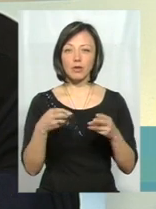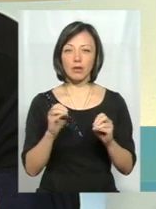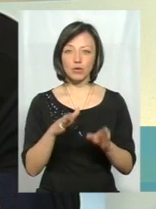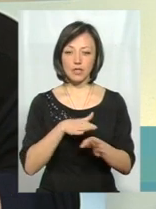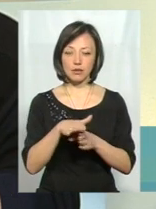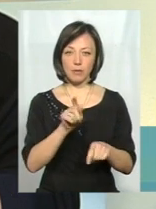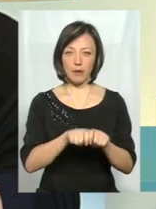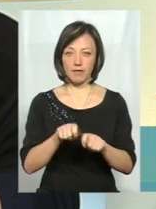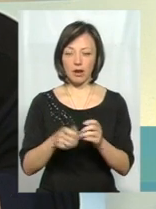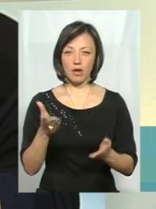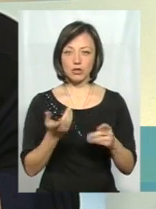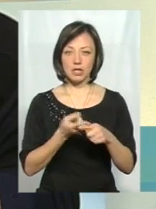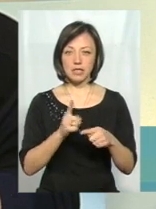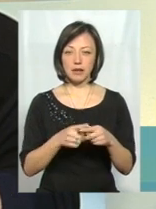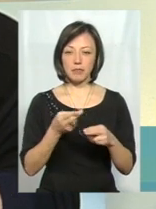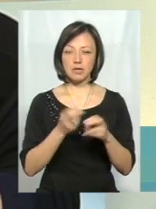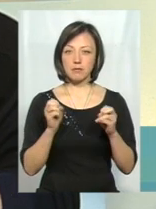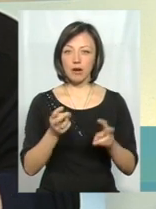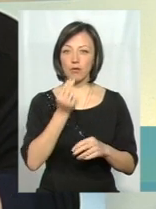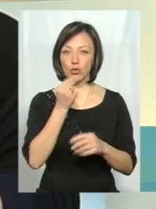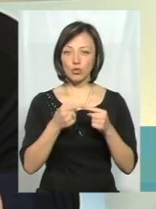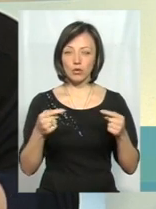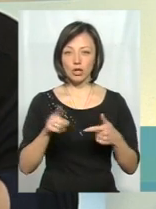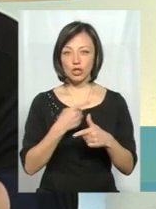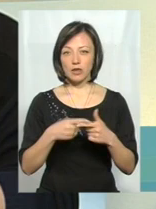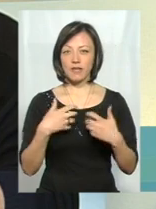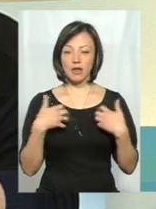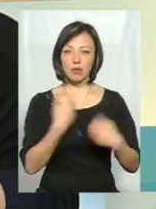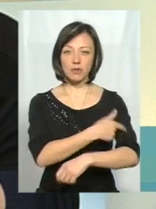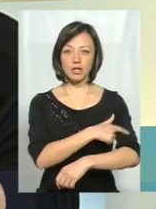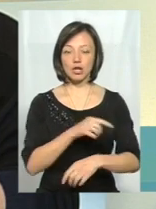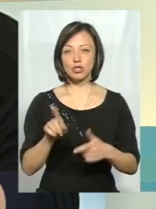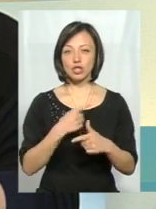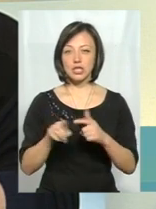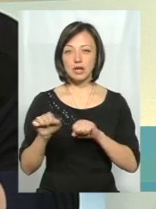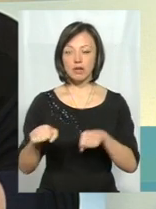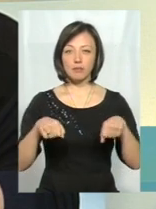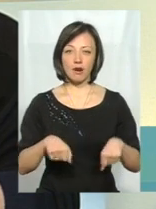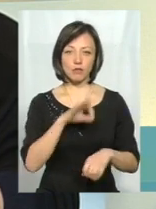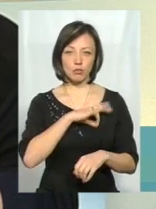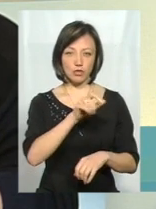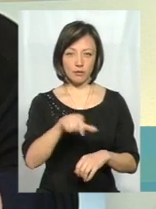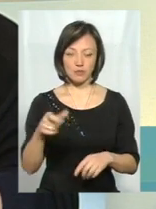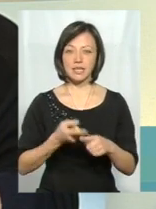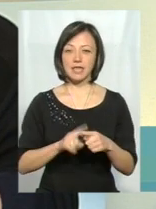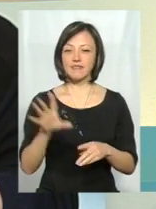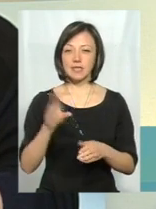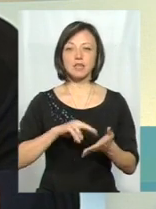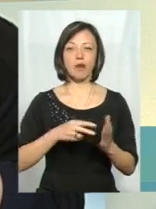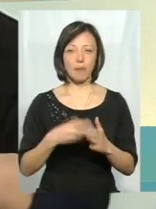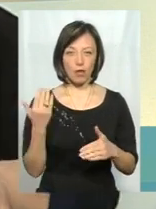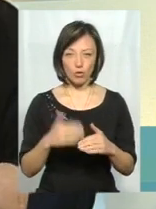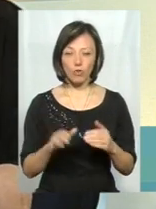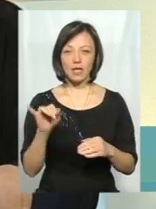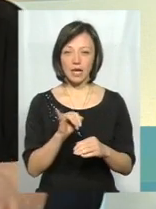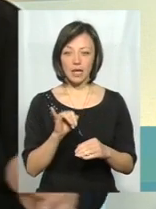здійснюватися перевірка, якщо це безпека харчових продуктів, чи ветеринарна медицина, чи захист прав споживачів. Тобто це вже все заплановано, і